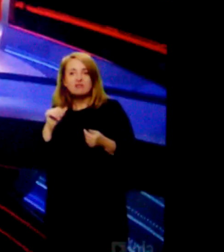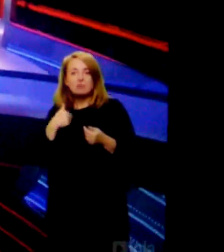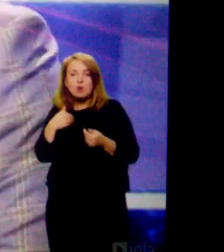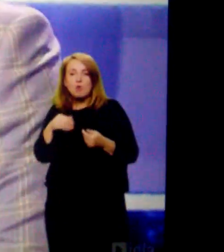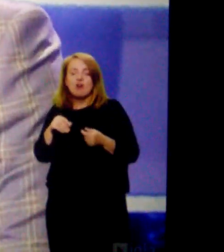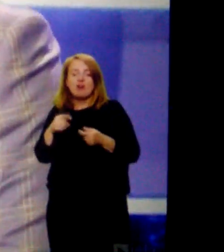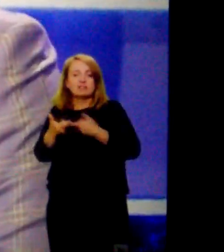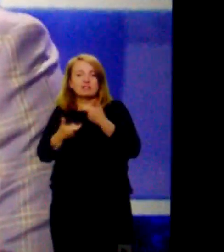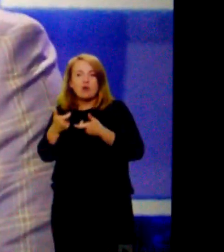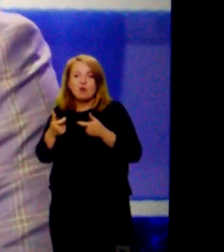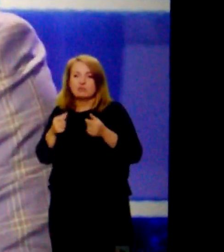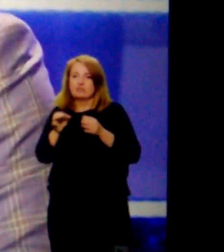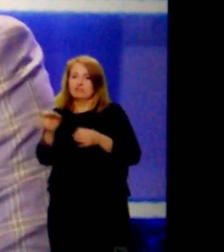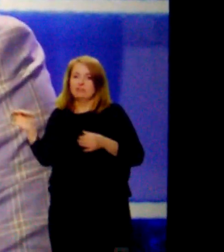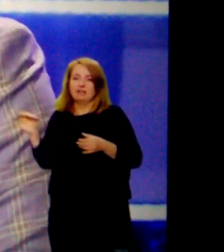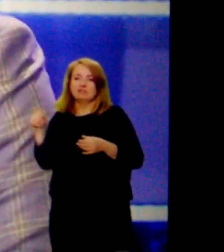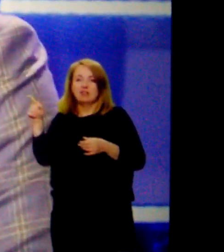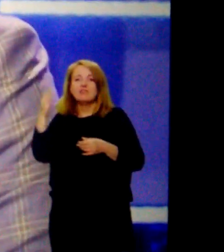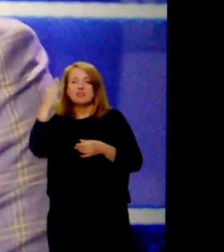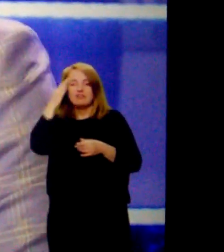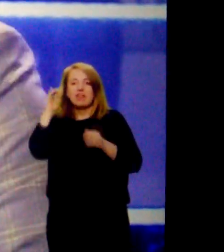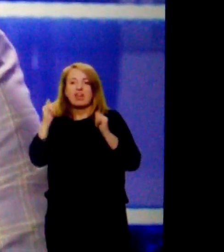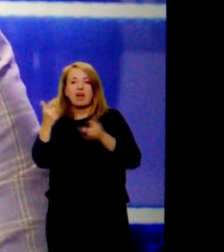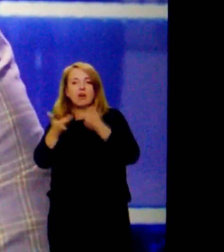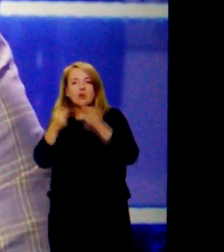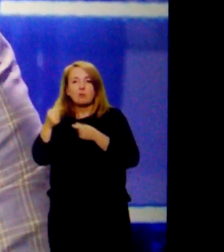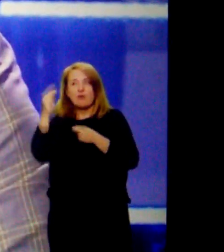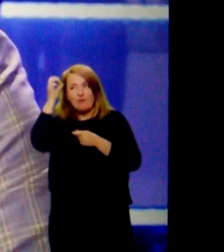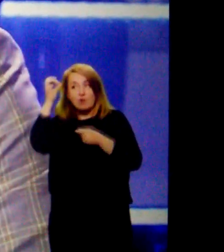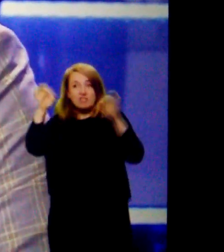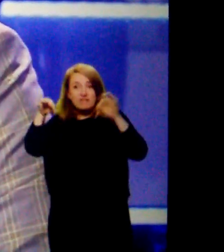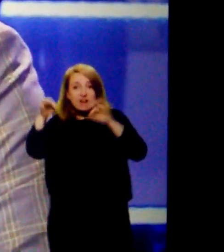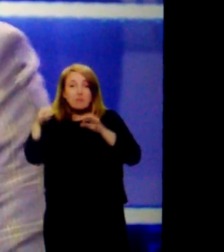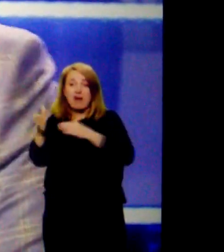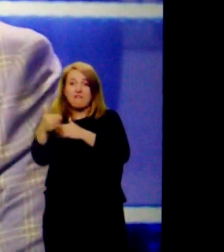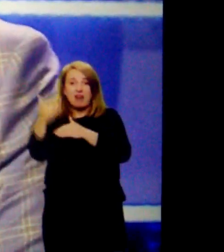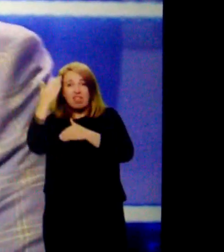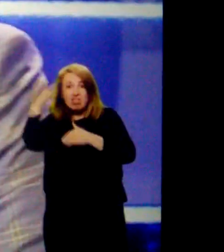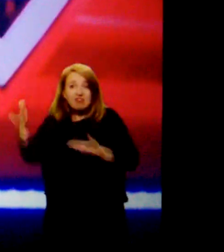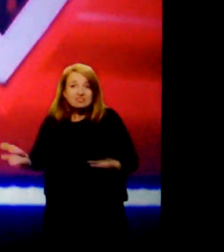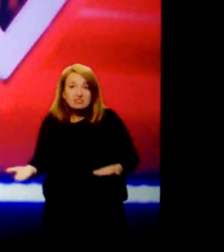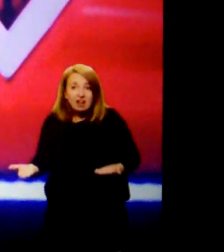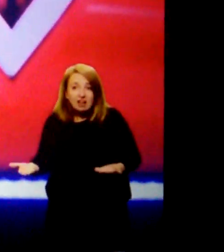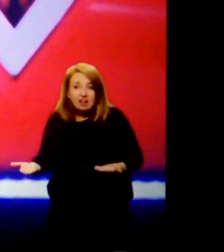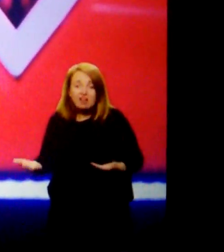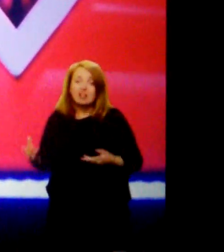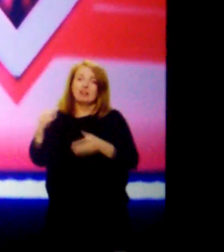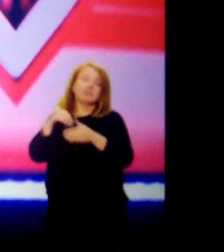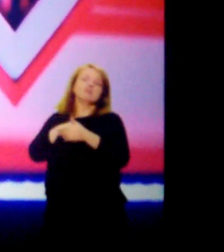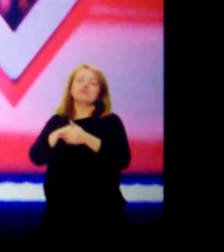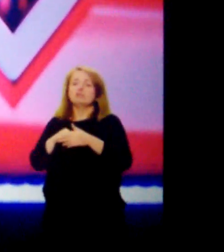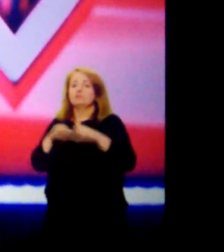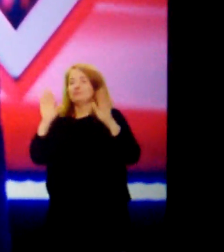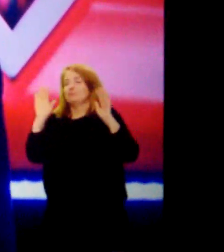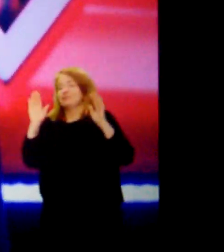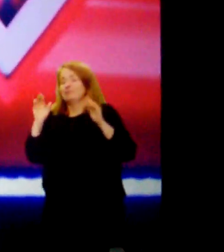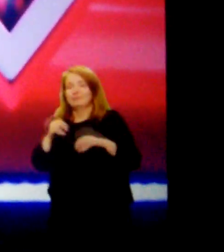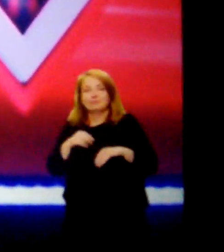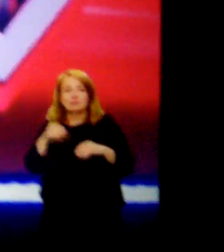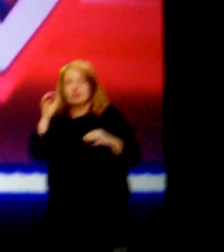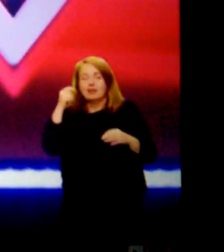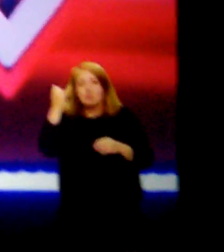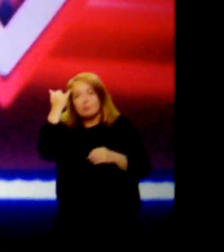Słuchaj, gościu 20 parę lat, wie jak zrobić balejarz, a nie wie, czy ja to flaga. To jest, ja powiem tak, pomyliśmy flagę z Kazachstanem, to już jest